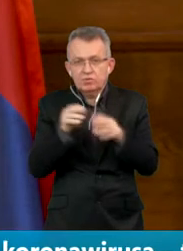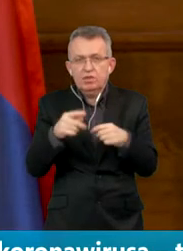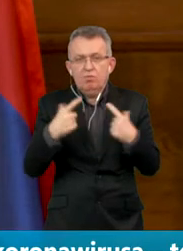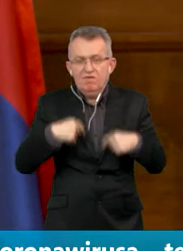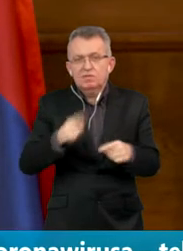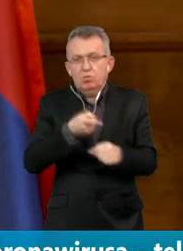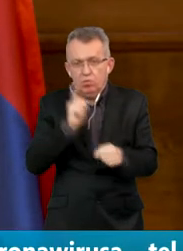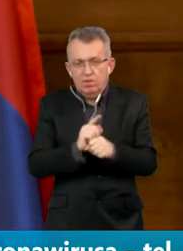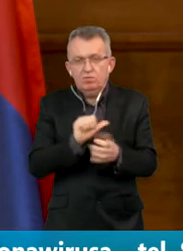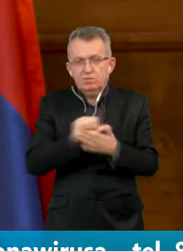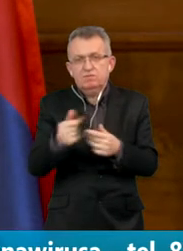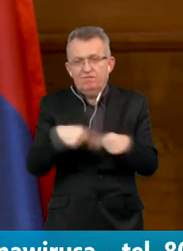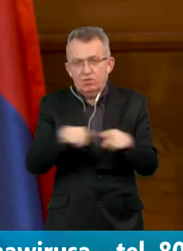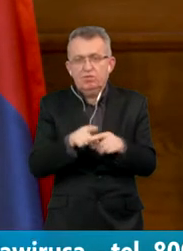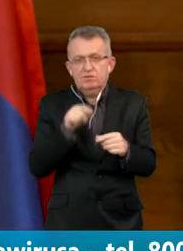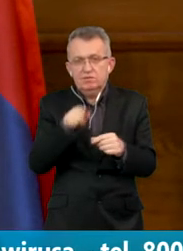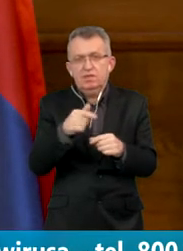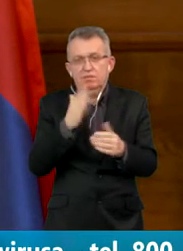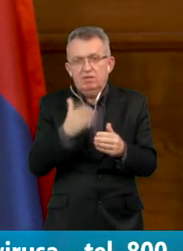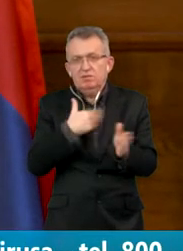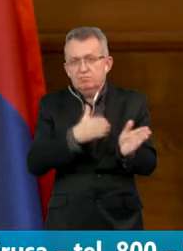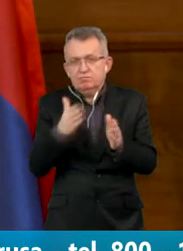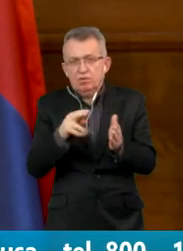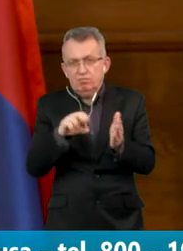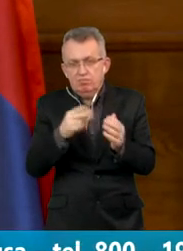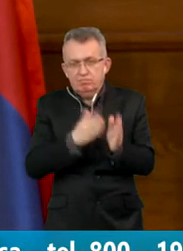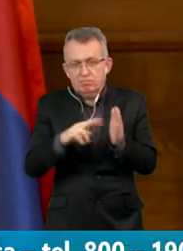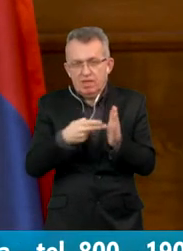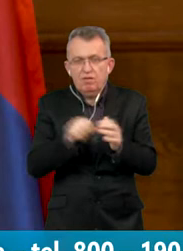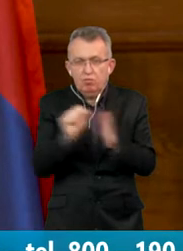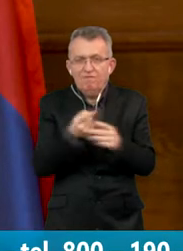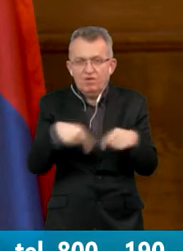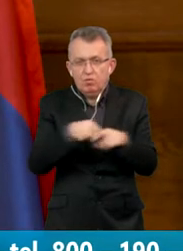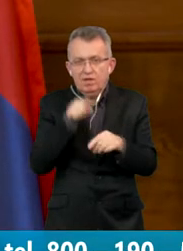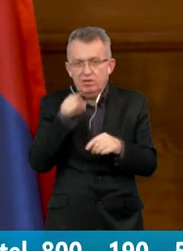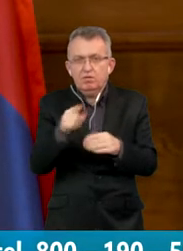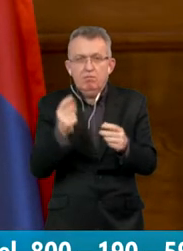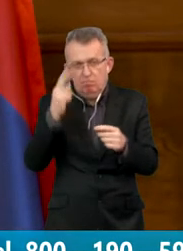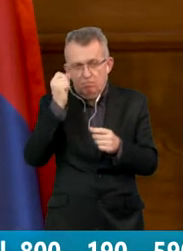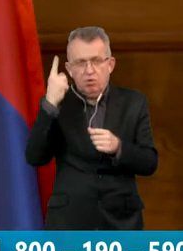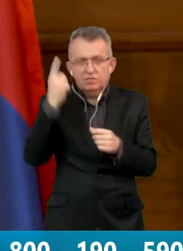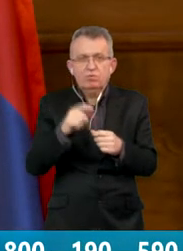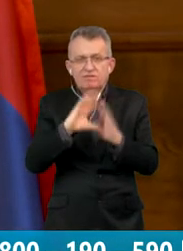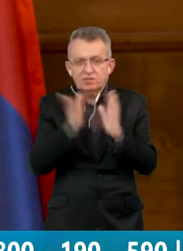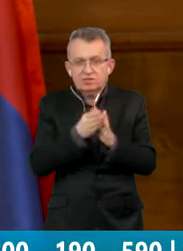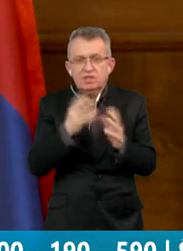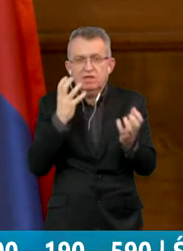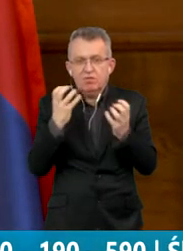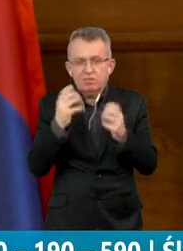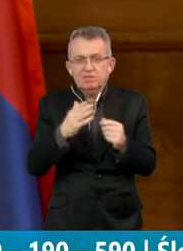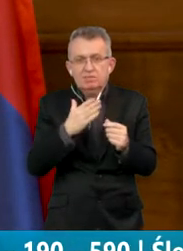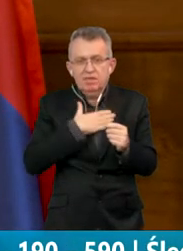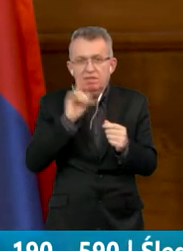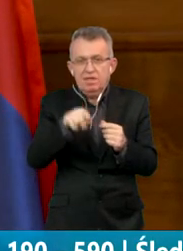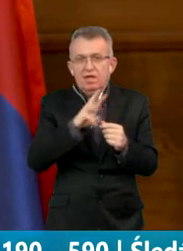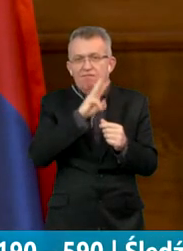to się udało i będziemy powoli przystępowali do realizacji tych pomysłów. Wszelkie informacje znajdziecie na